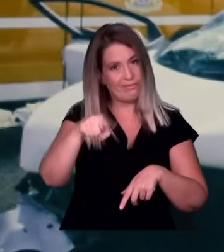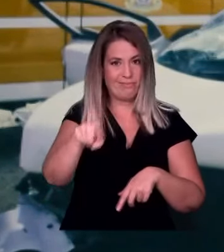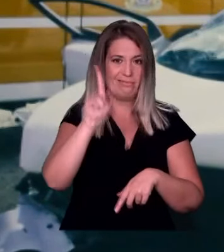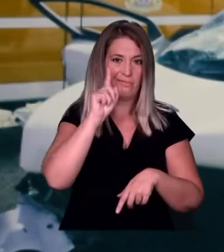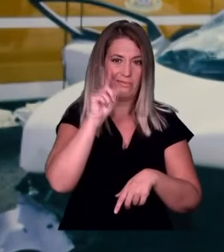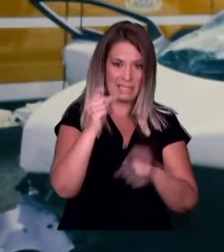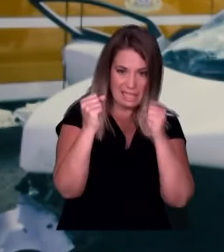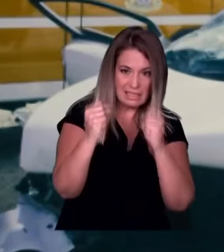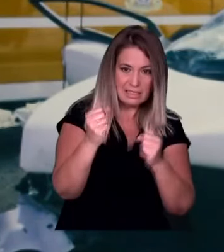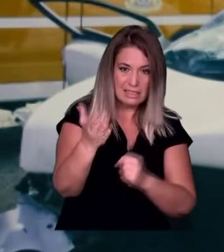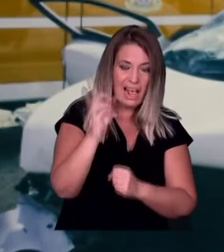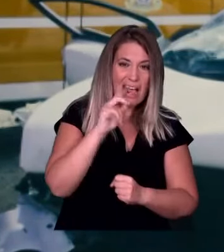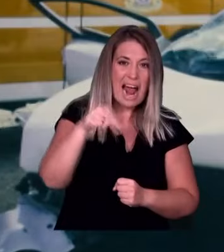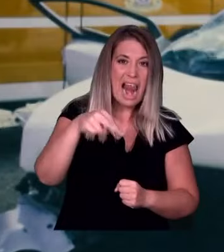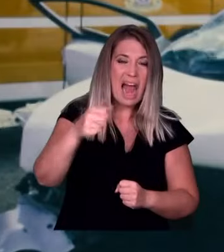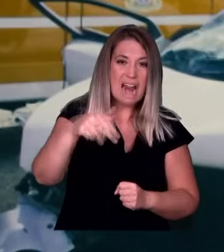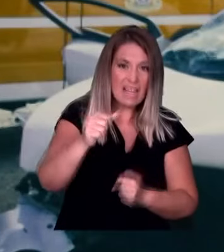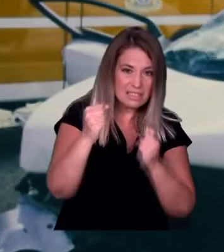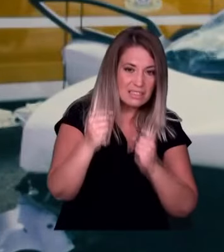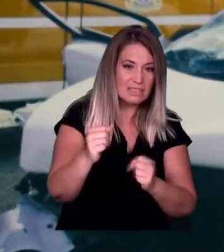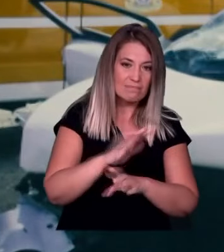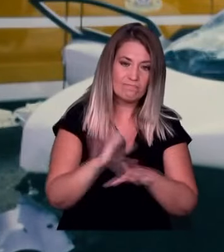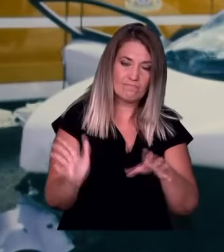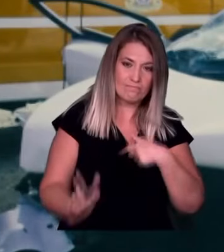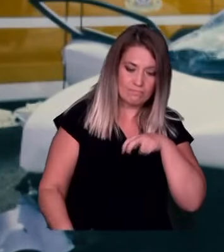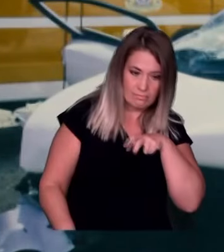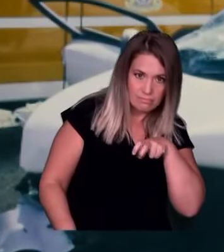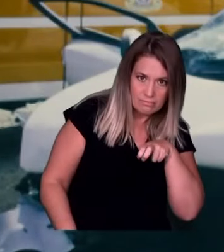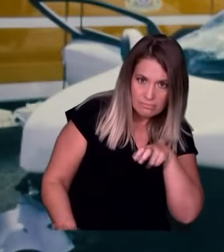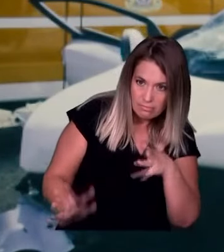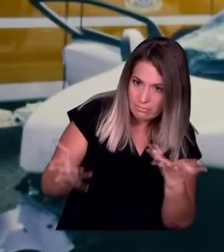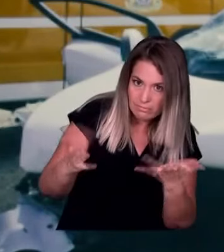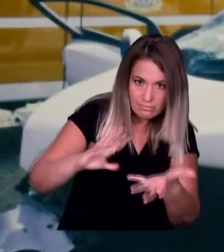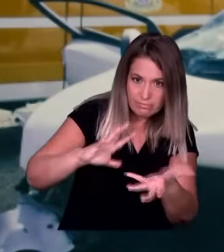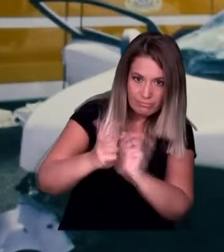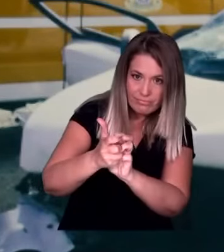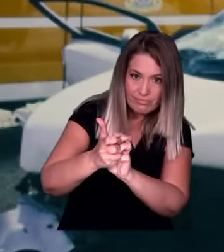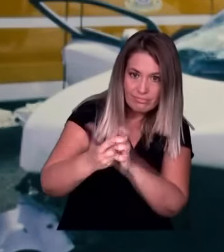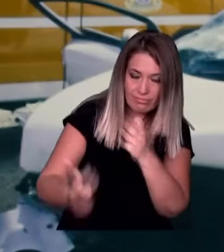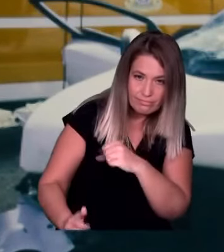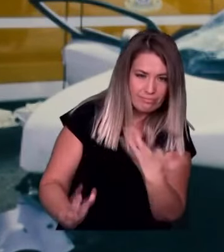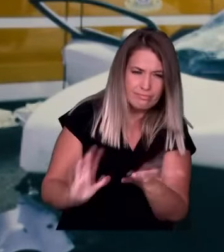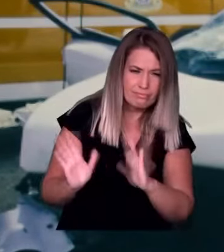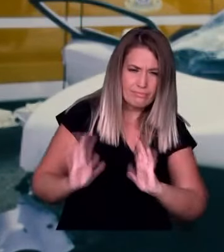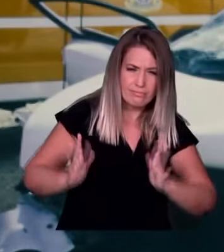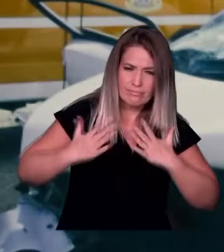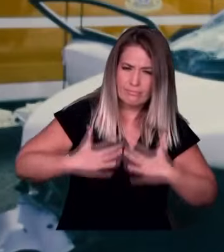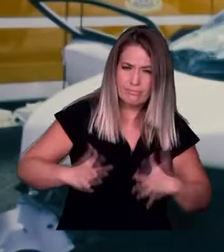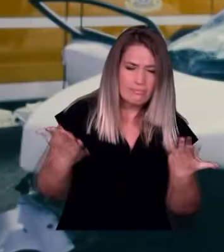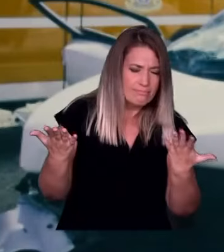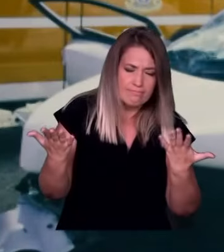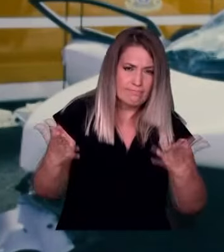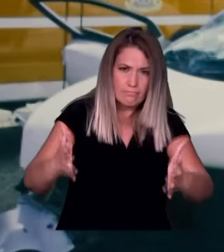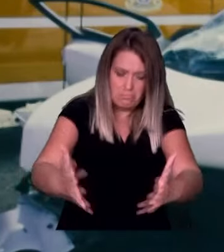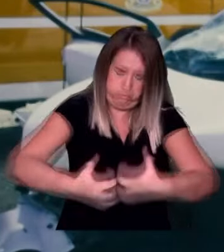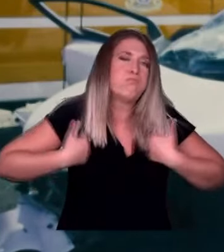κατέβηκα να δω αν δεν ζούσε ή πέθανε. Αυτή την απορία είχα, με την άδεια μπροστά μου. Ανοίγω την πόρτα, δεν υπήρχε τίποτα. Δηλαδή το σώμα της